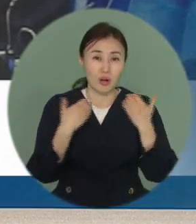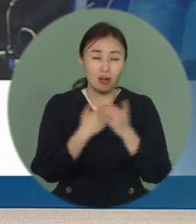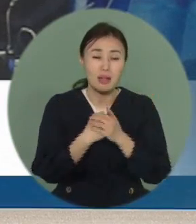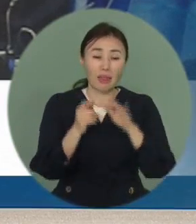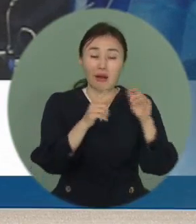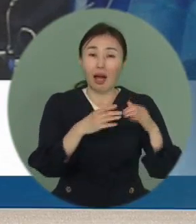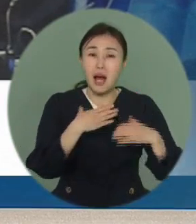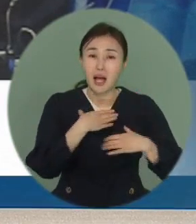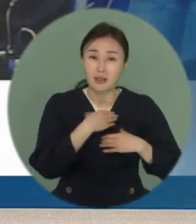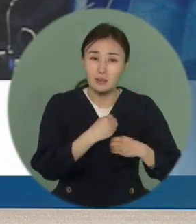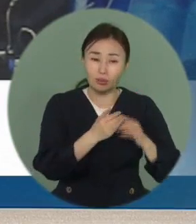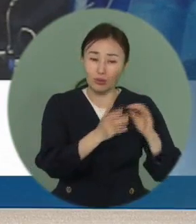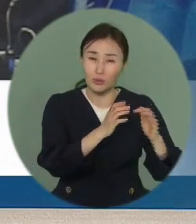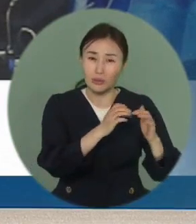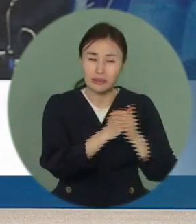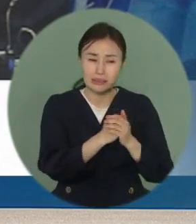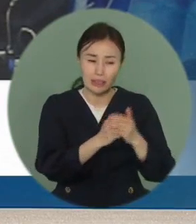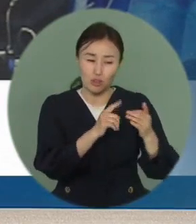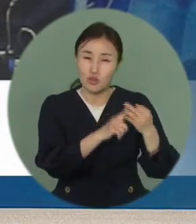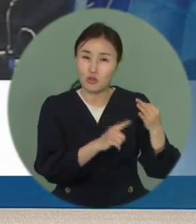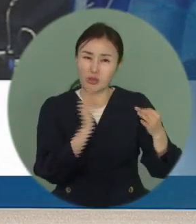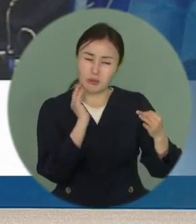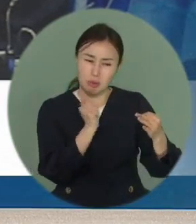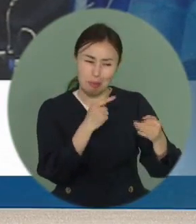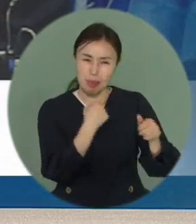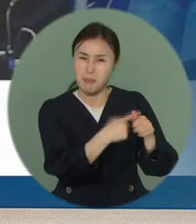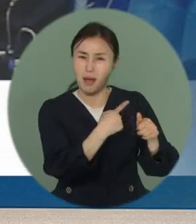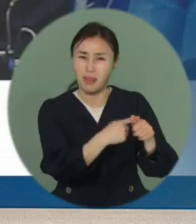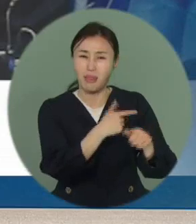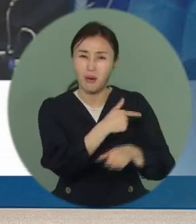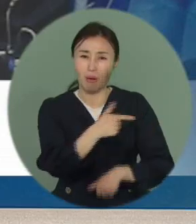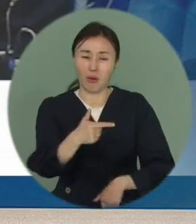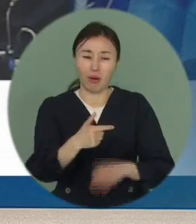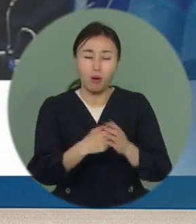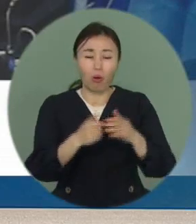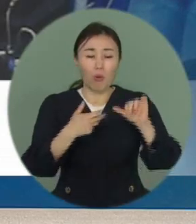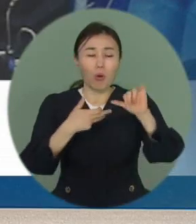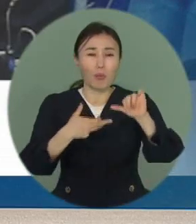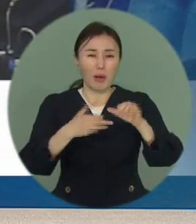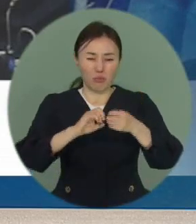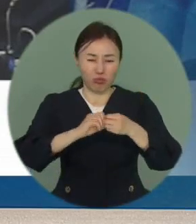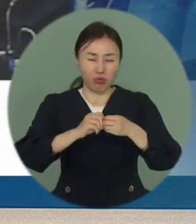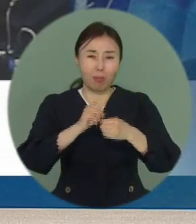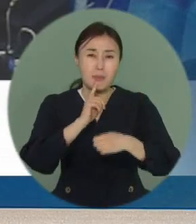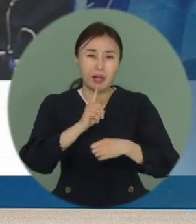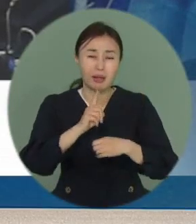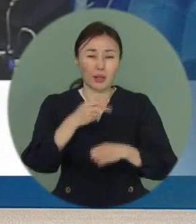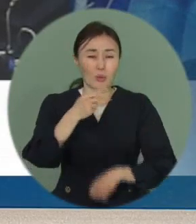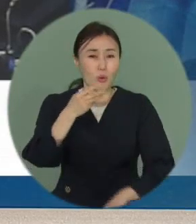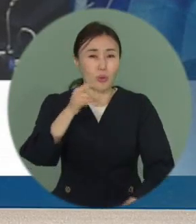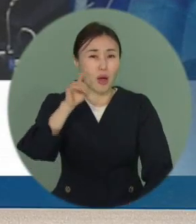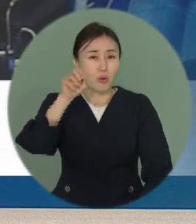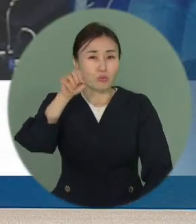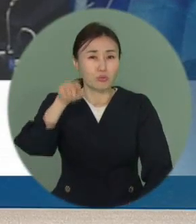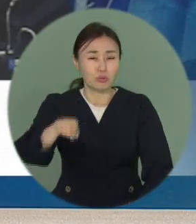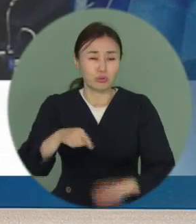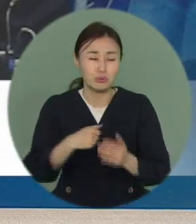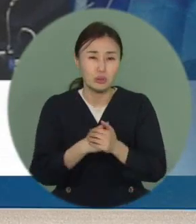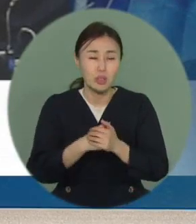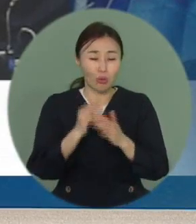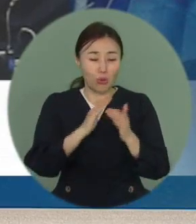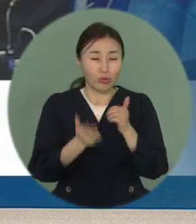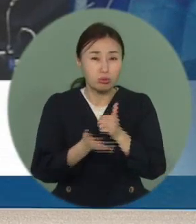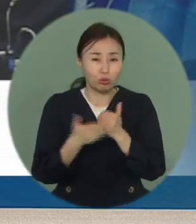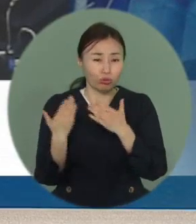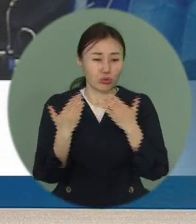토론회 의원 윤석 대통령을 정면으로 비판했고 518 외곡 발언에도 도태우 후보 공천에 강행한 국민의